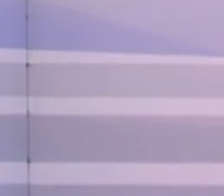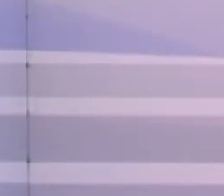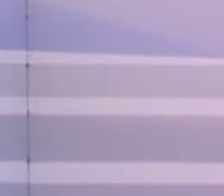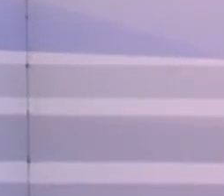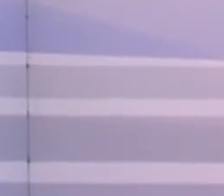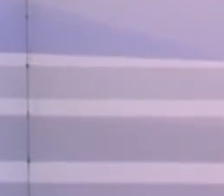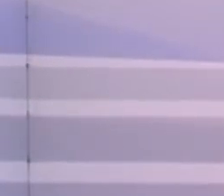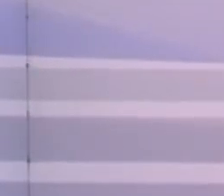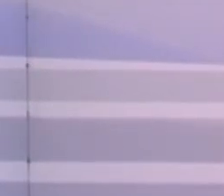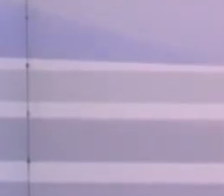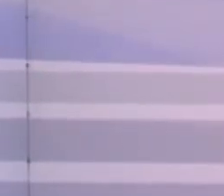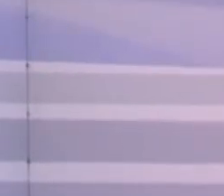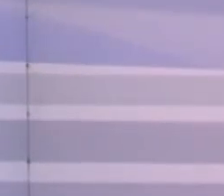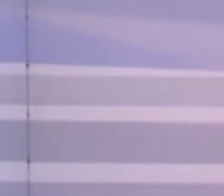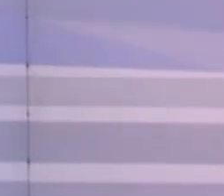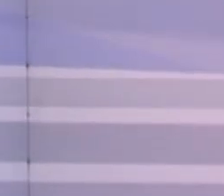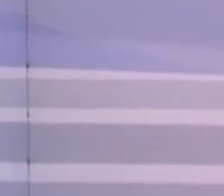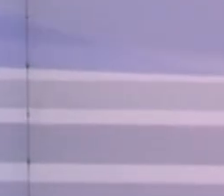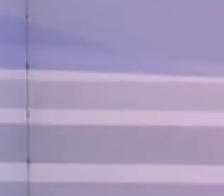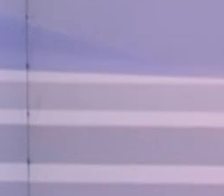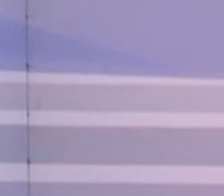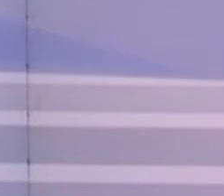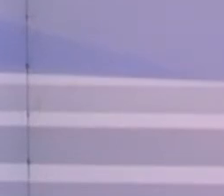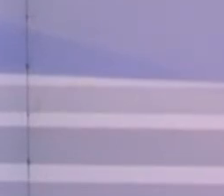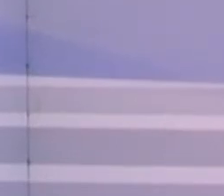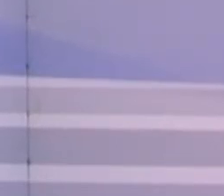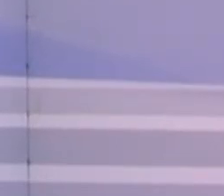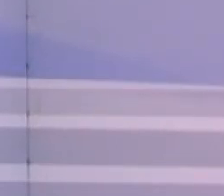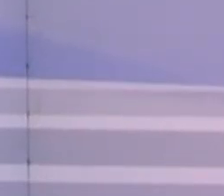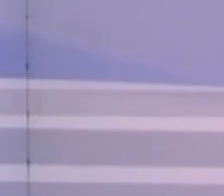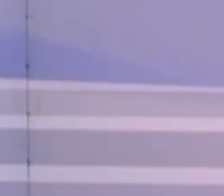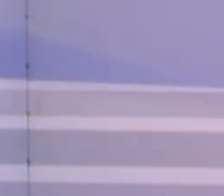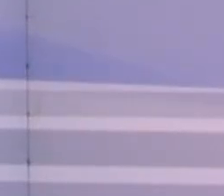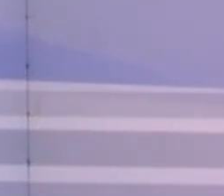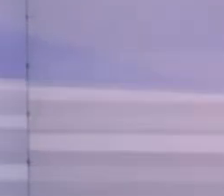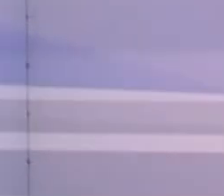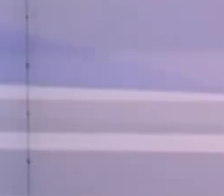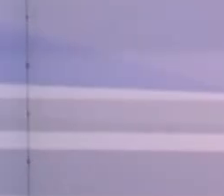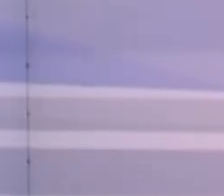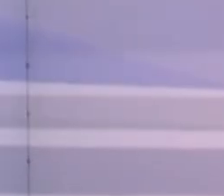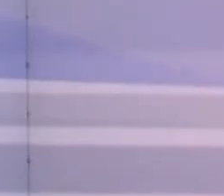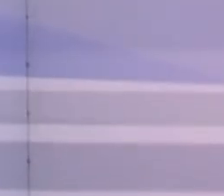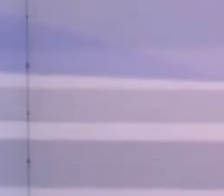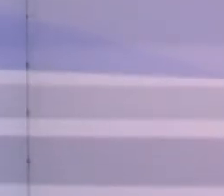mga balita. Mag-subscribe sa GMA Integrated News sa YouTube. Sa mga kapuso